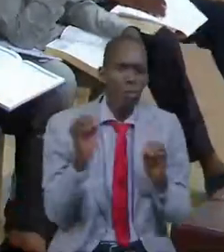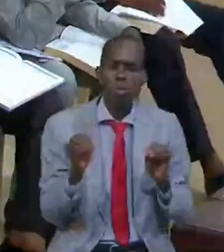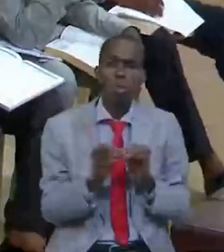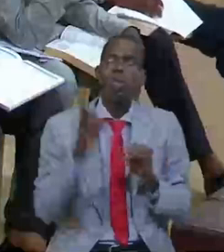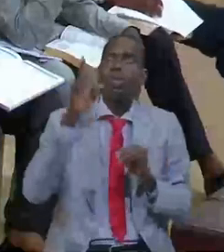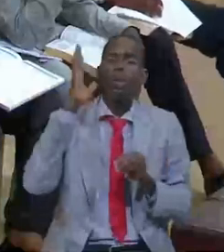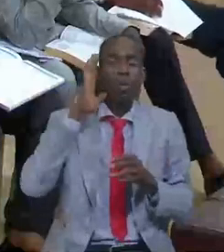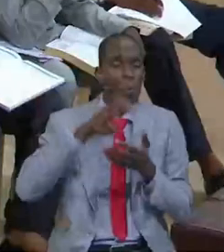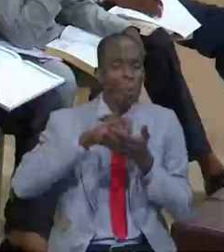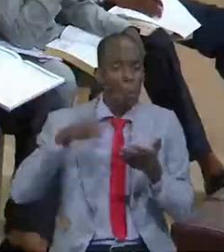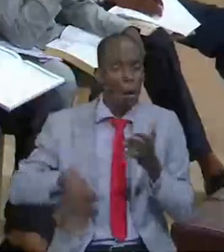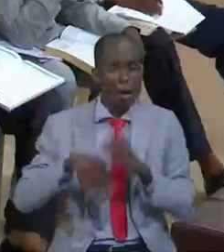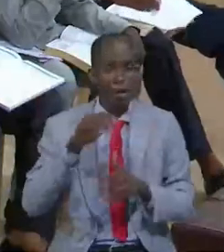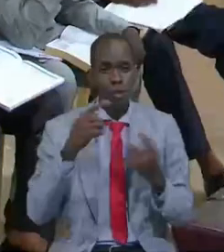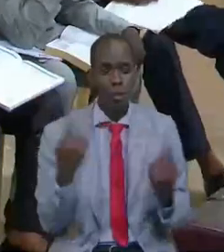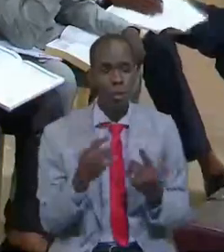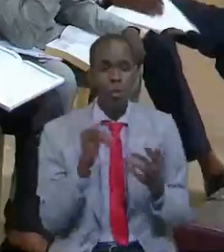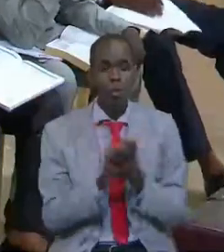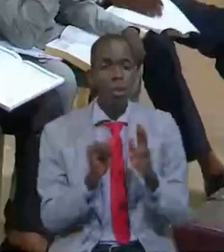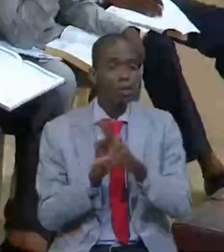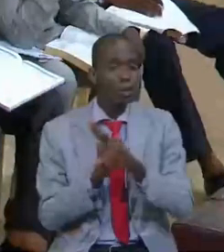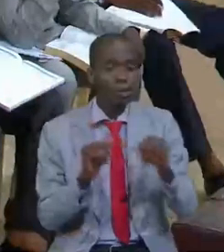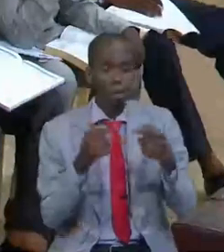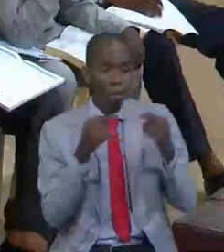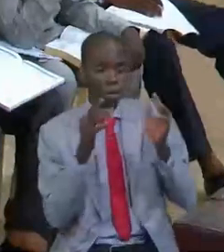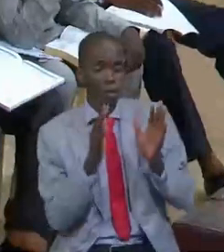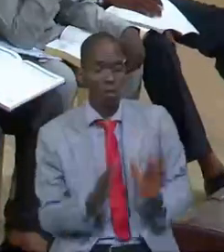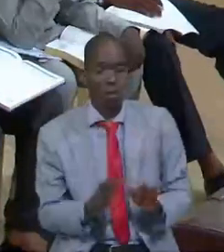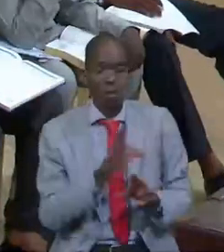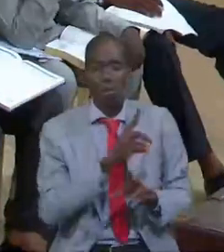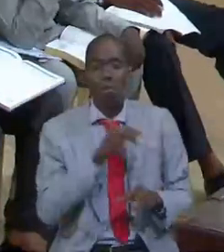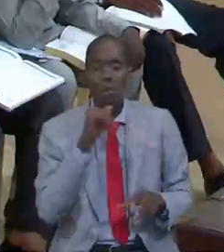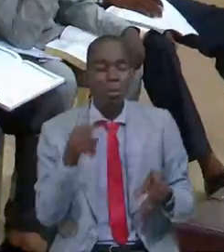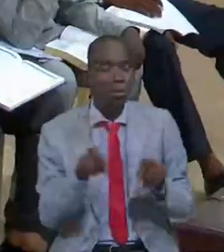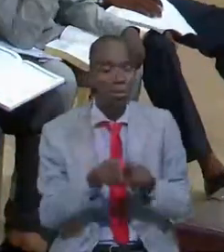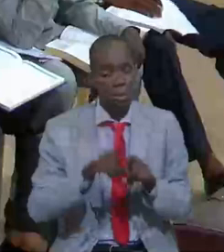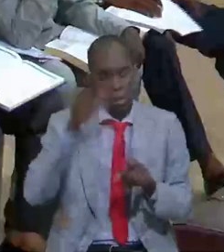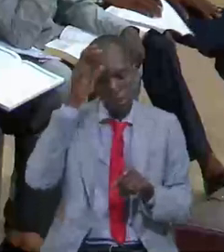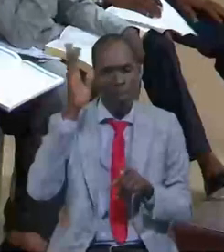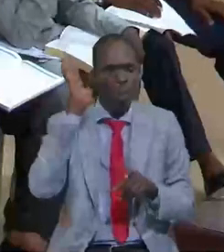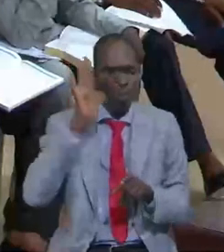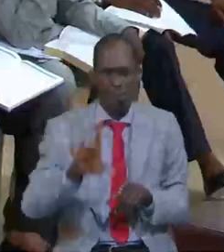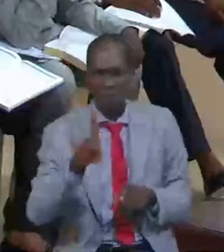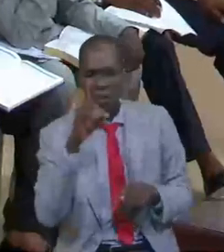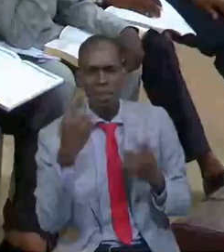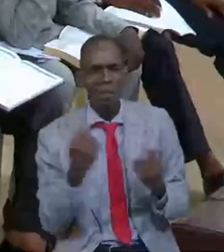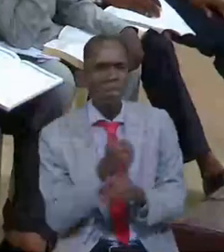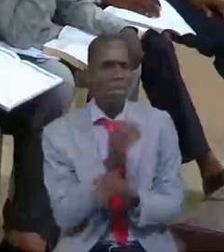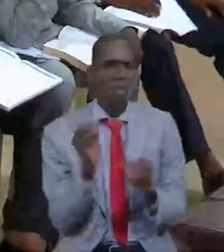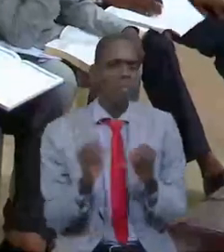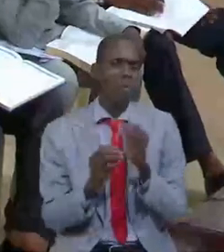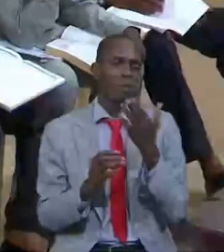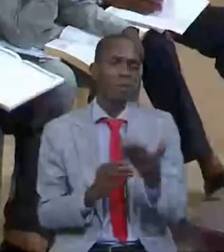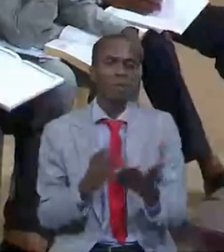tes péchés et même un ennemi et même Satan ne verra plus ses péchés.